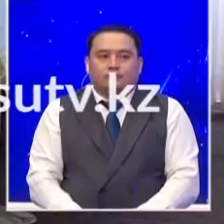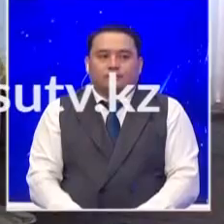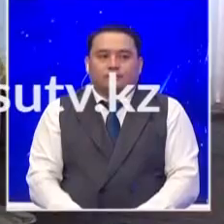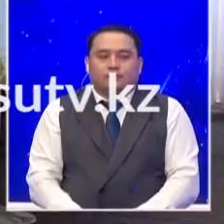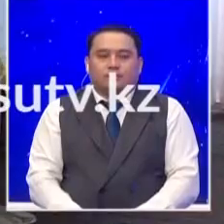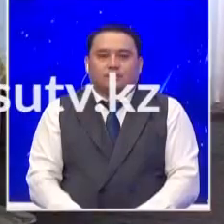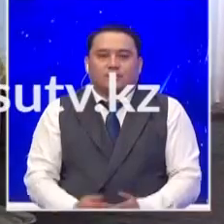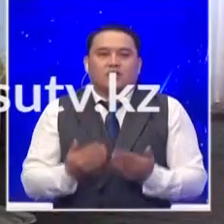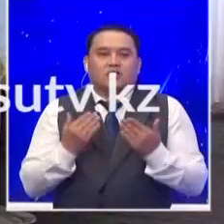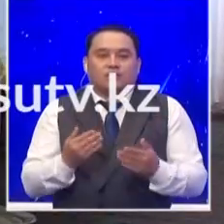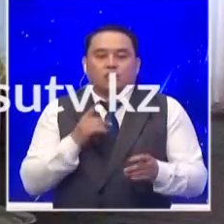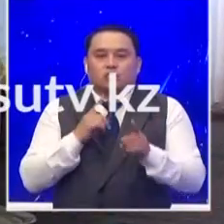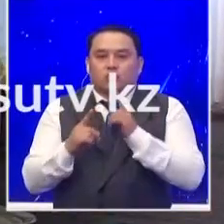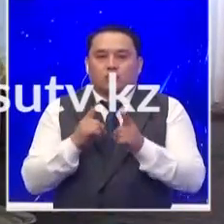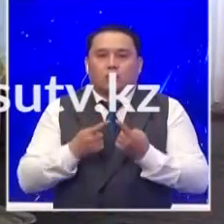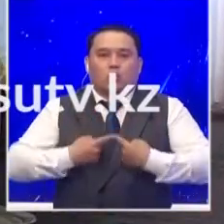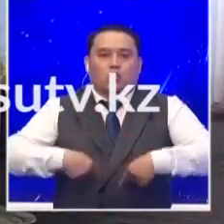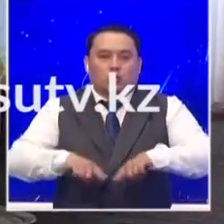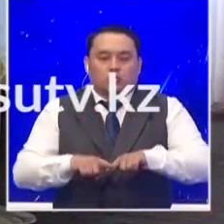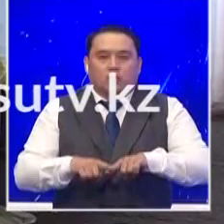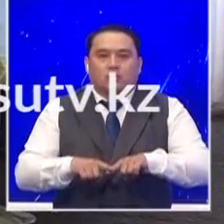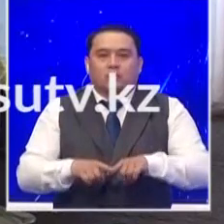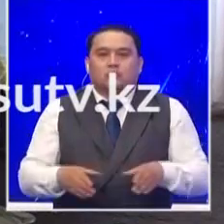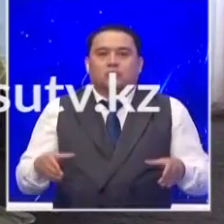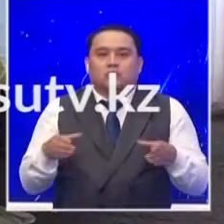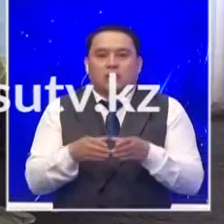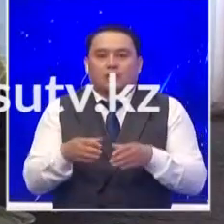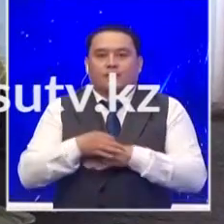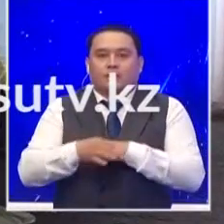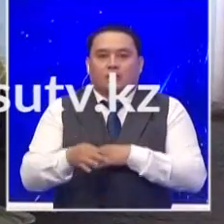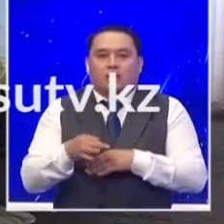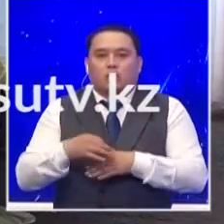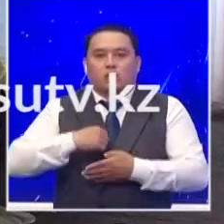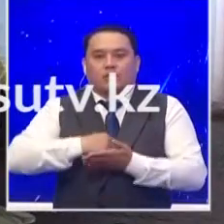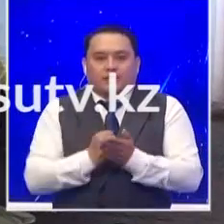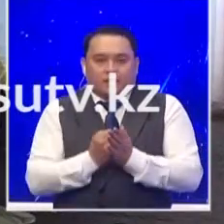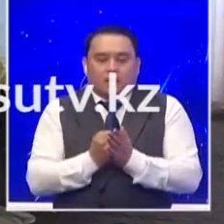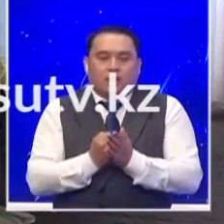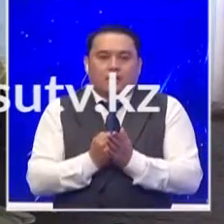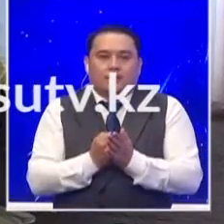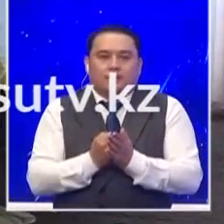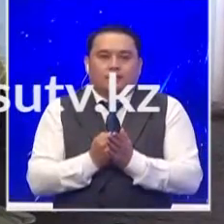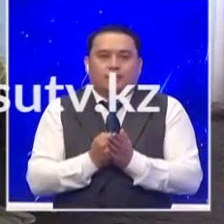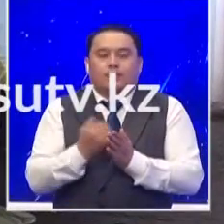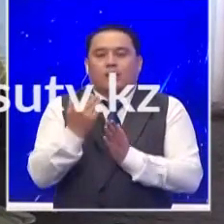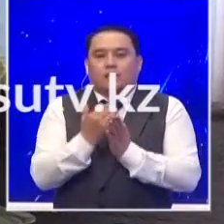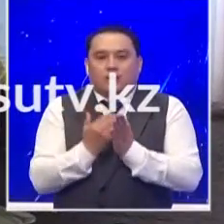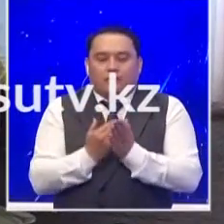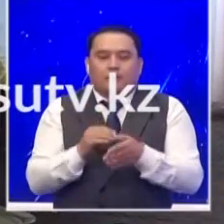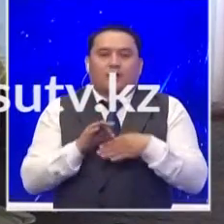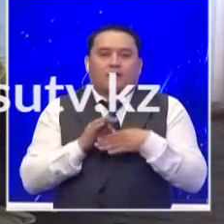На сегодняшнем заседании бюро политического совета областного филиала утвердили график